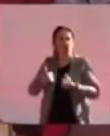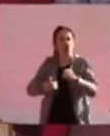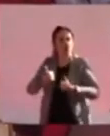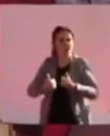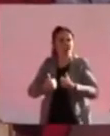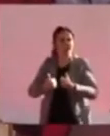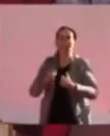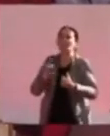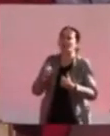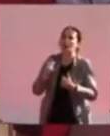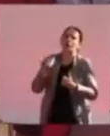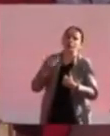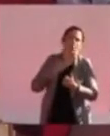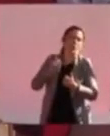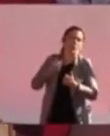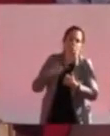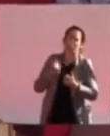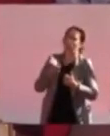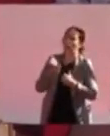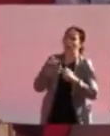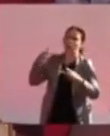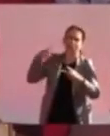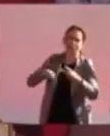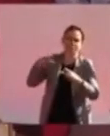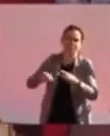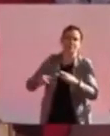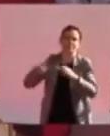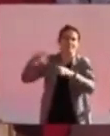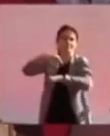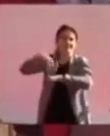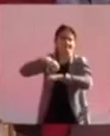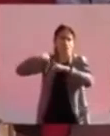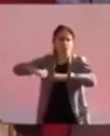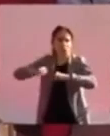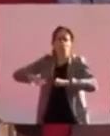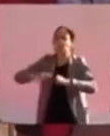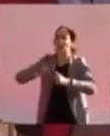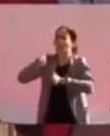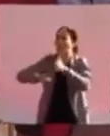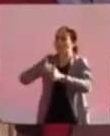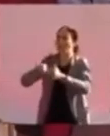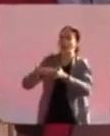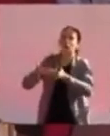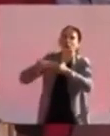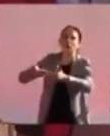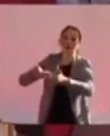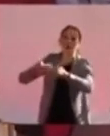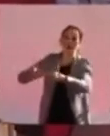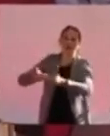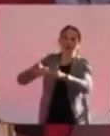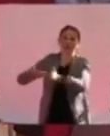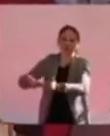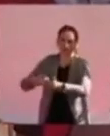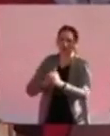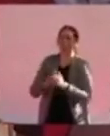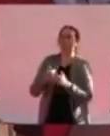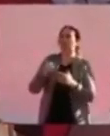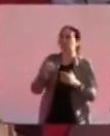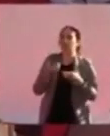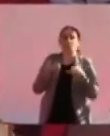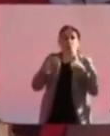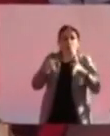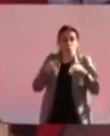varie ed eventuali tende a slittare di qualche mese ogni anno una volta entrati al corso ci si deve presto abituare all'idea di essere